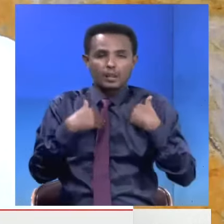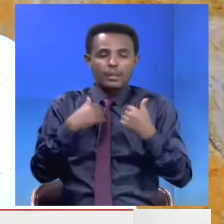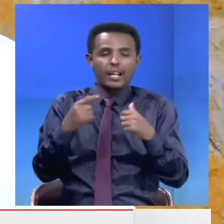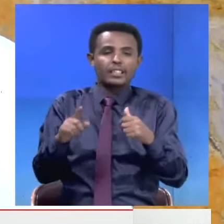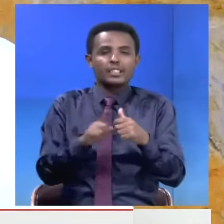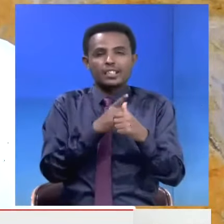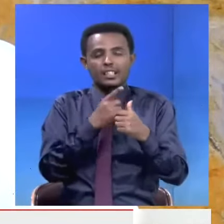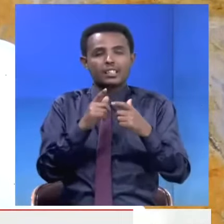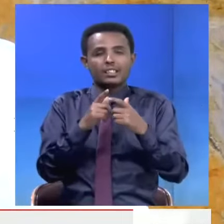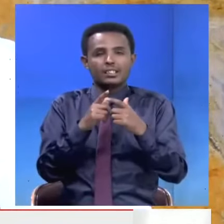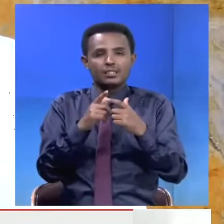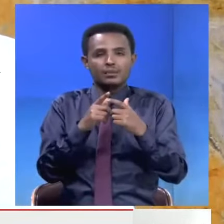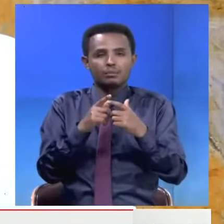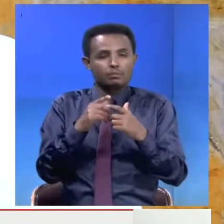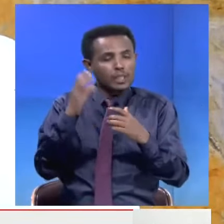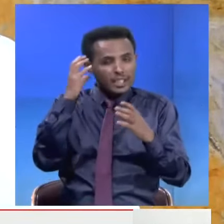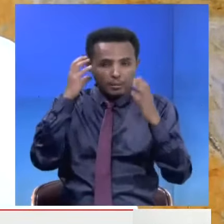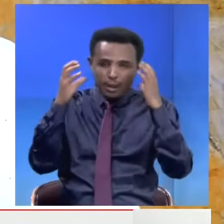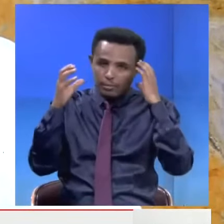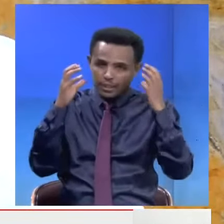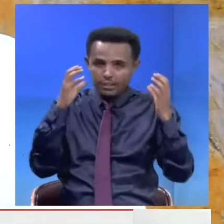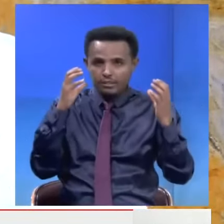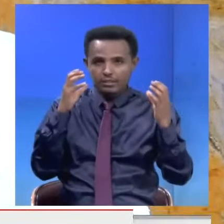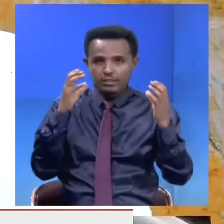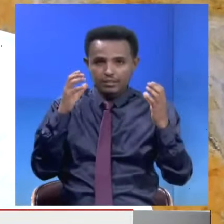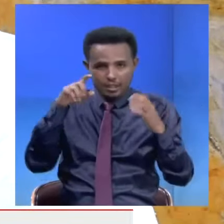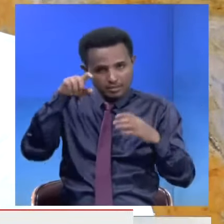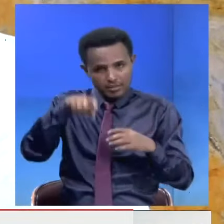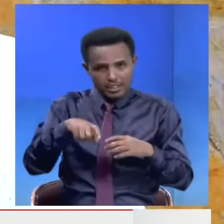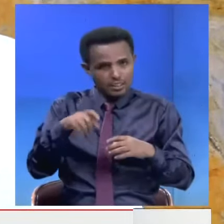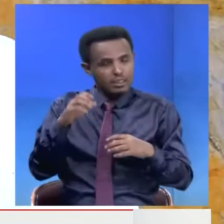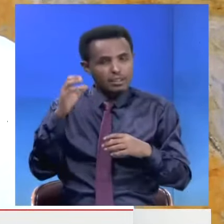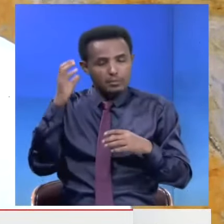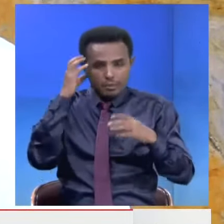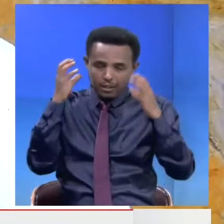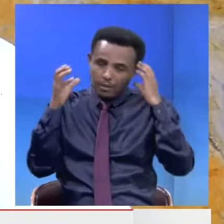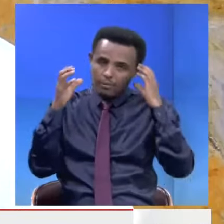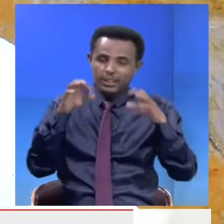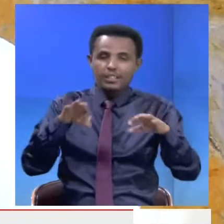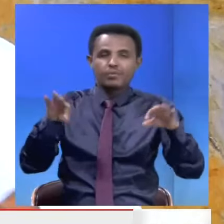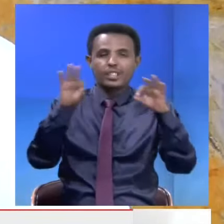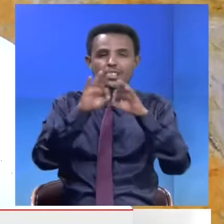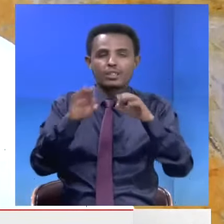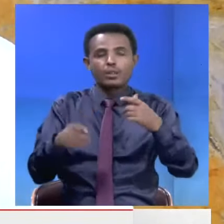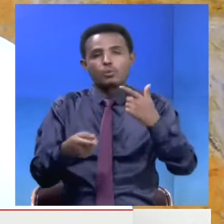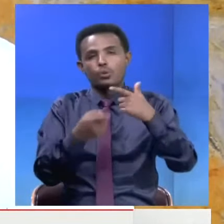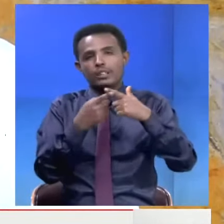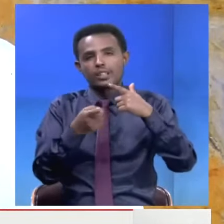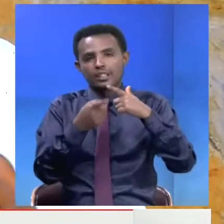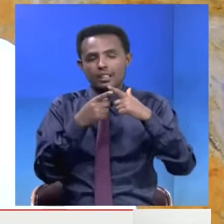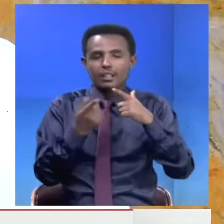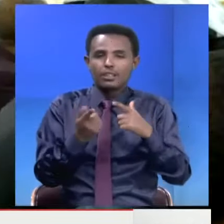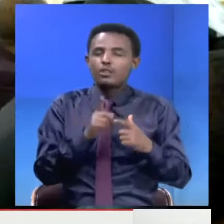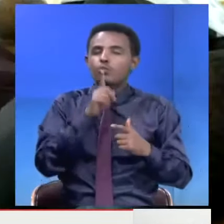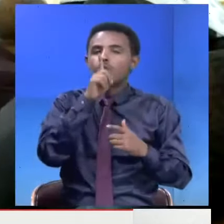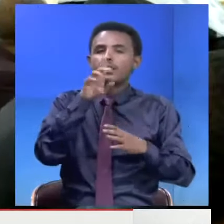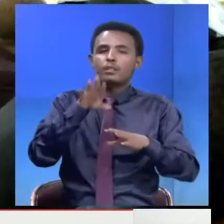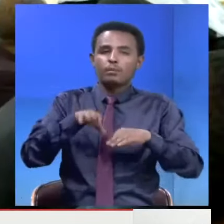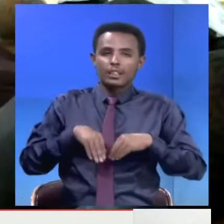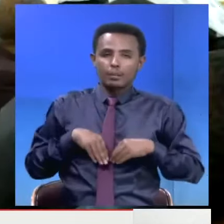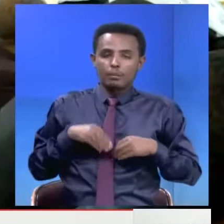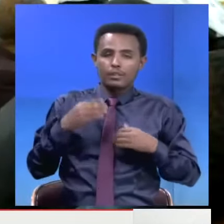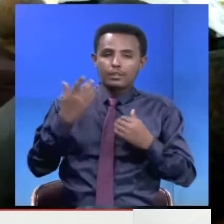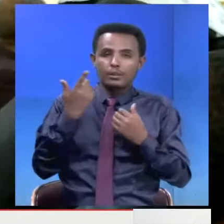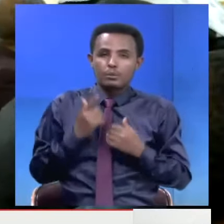መጀመሪያ መደማመጥ ነው፣ መስማት ማዳመጥ ያስፈልጋል። ሁለተኛ እውነትን መቀበል ነው። በዝክረ